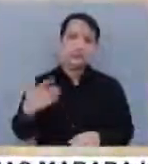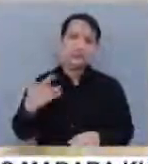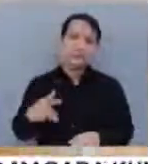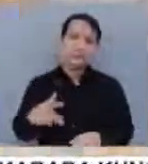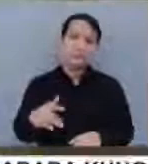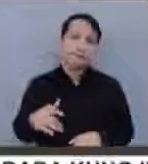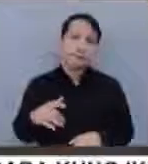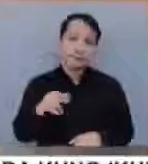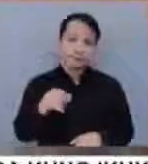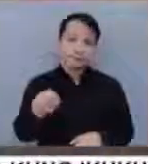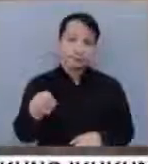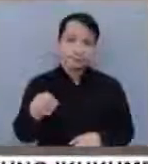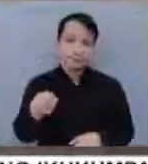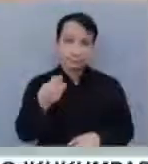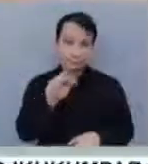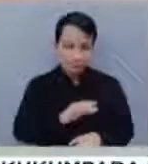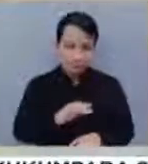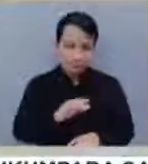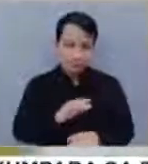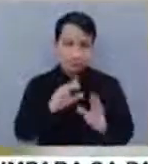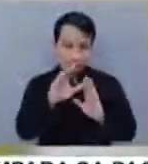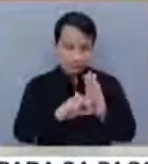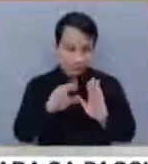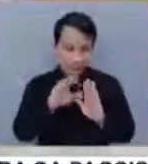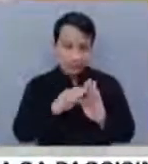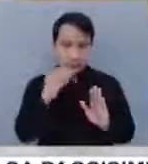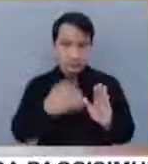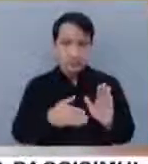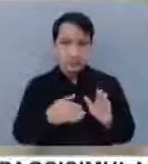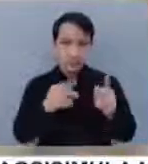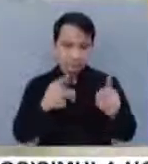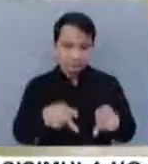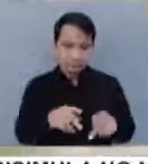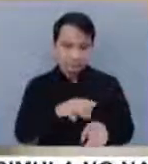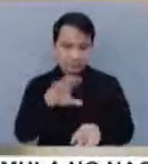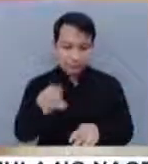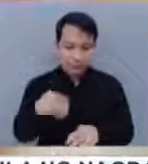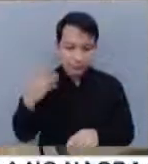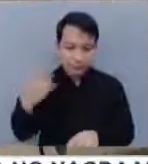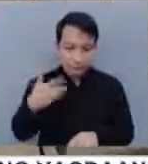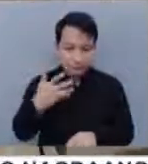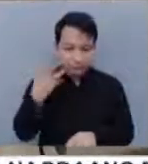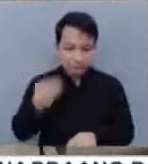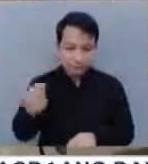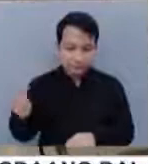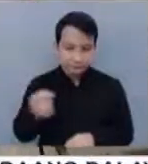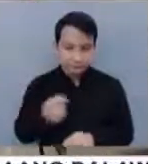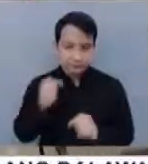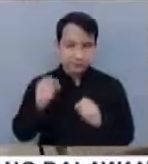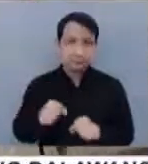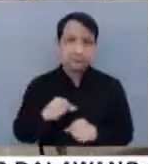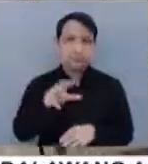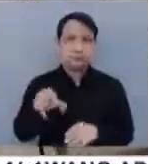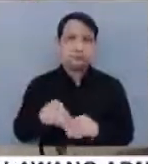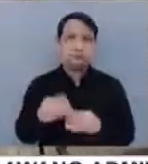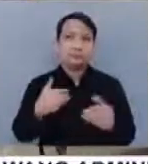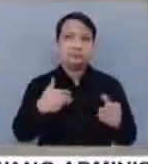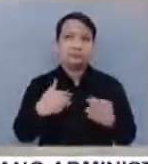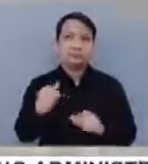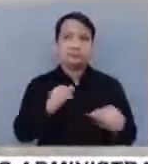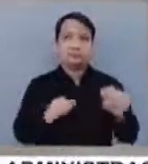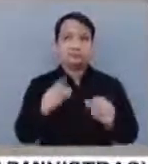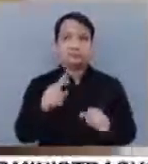mga characters into their journaling. So doon ako parang na-amuse na, oh, pwede ko palang gawin yon. Eh, mahilig pa naman ako sa anime. So,